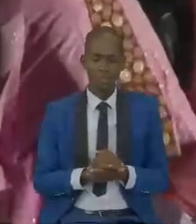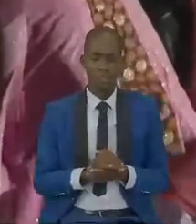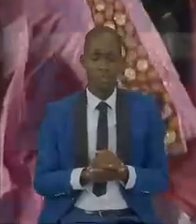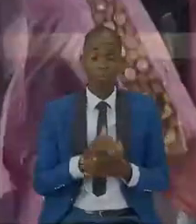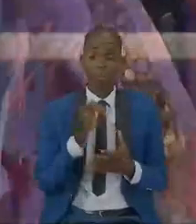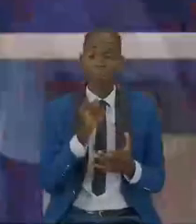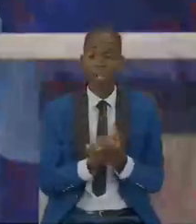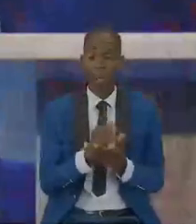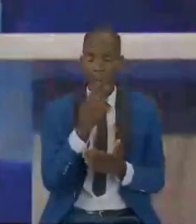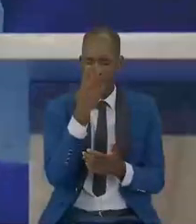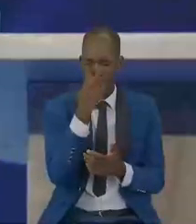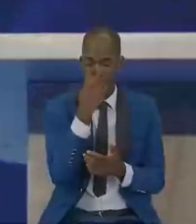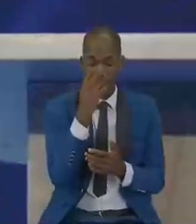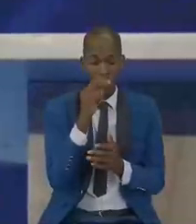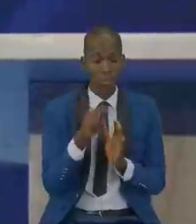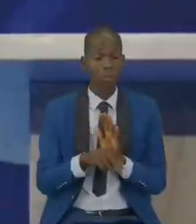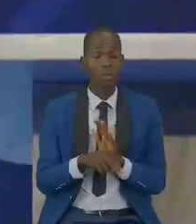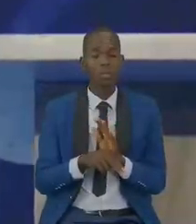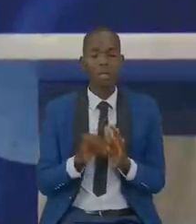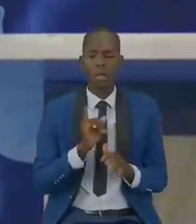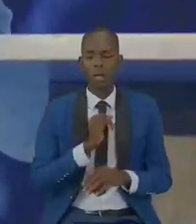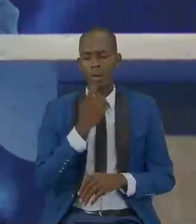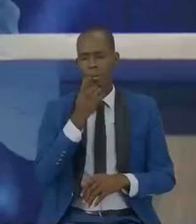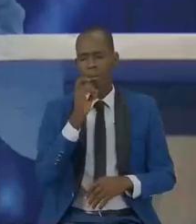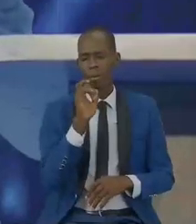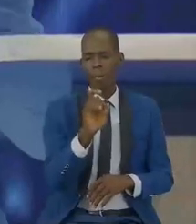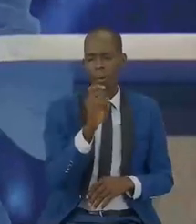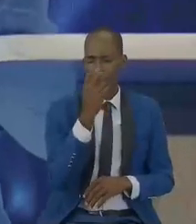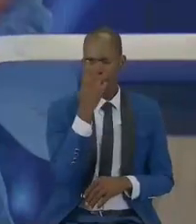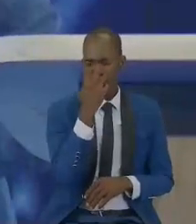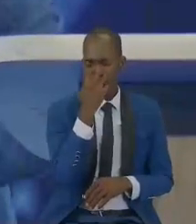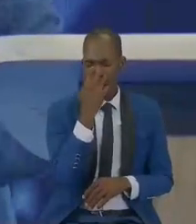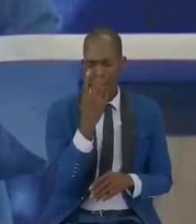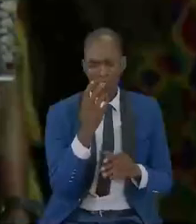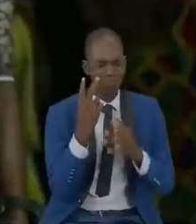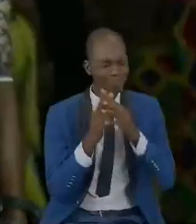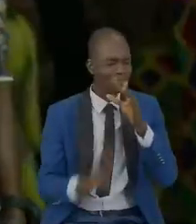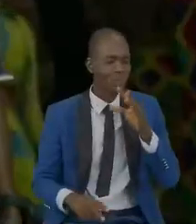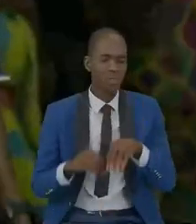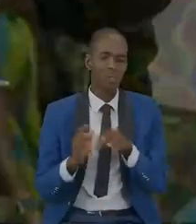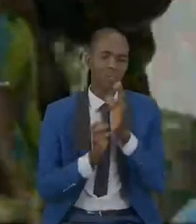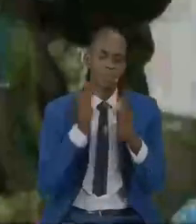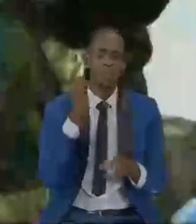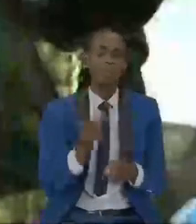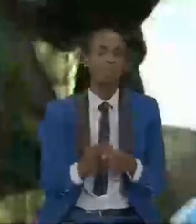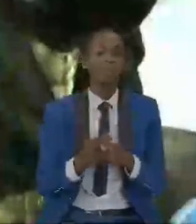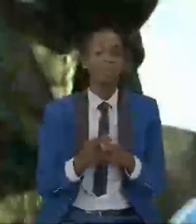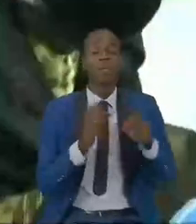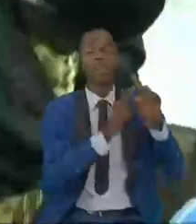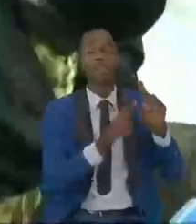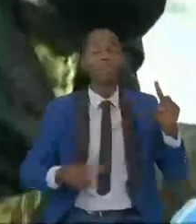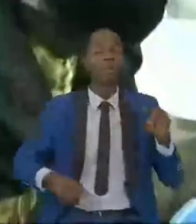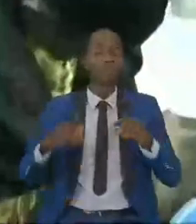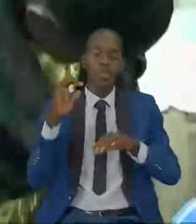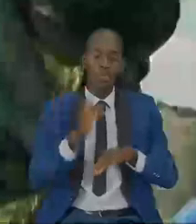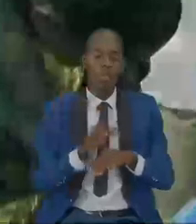ventre, que ces problèmes sortent au nom de Jésus-Christ. La cécité, cécité, je te commande,